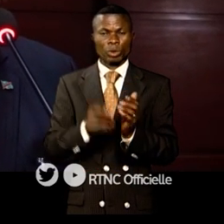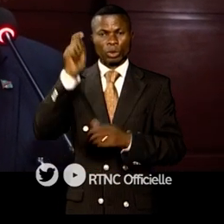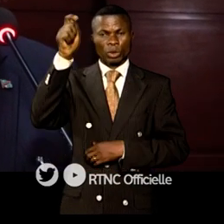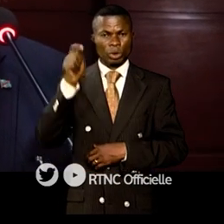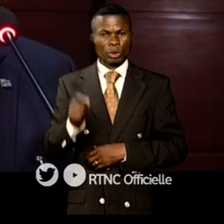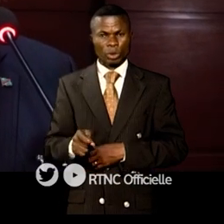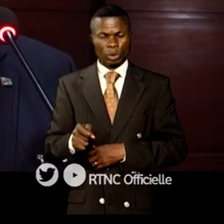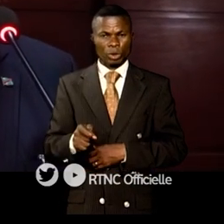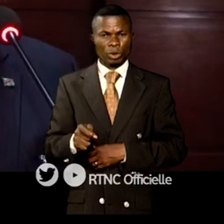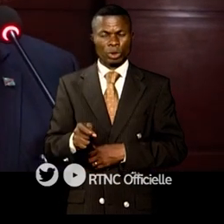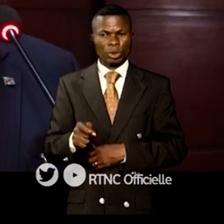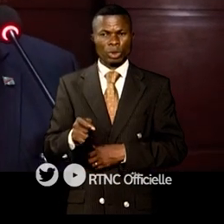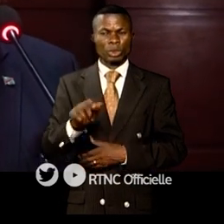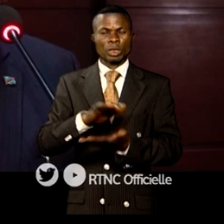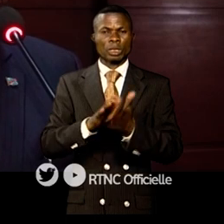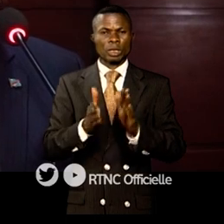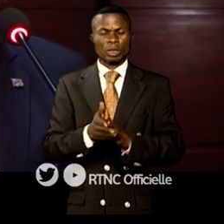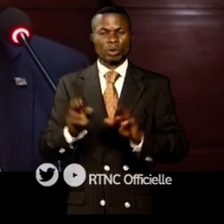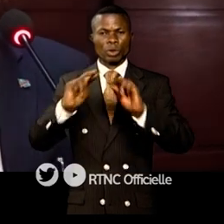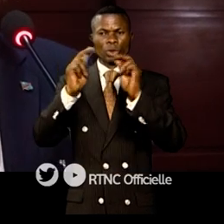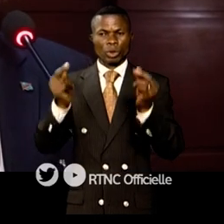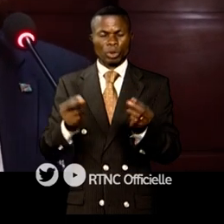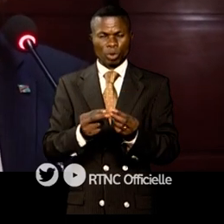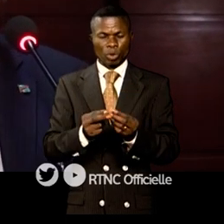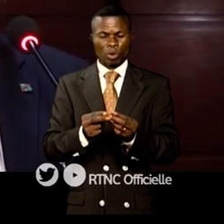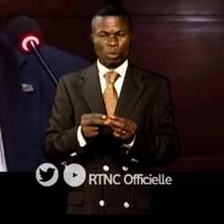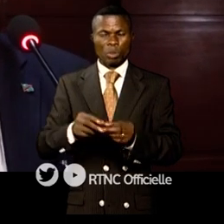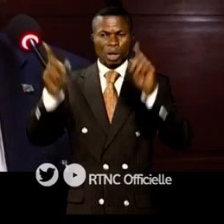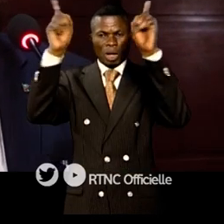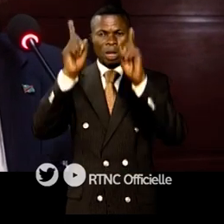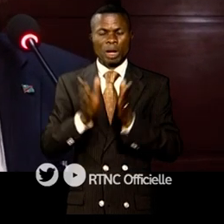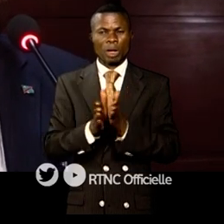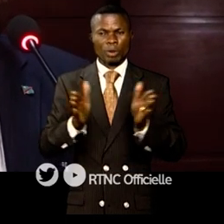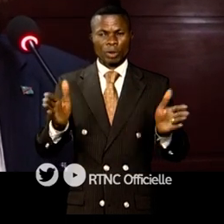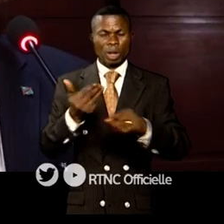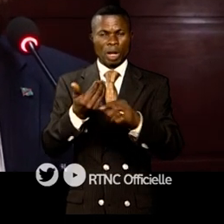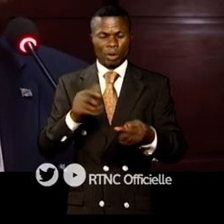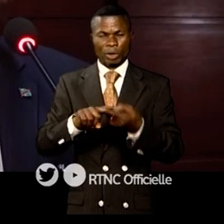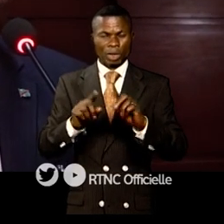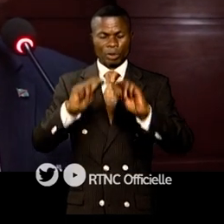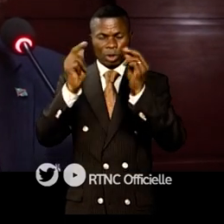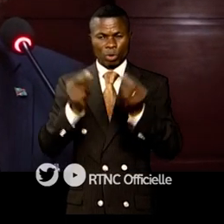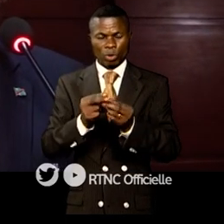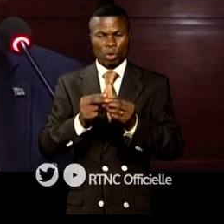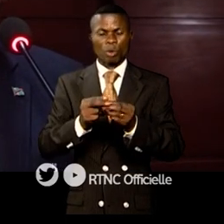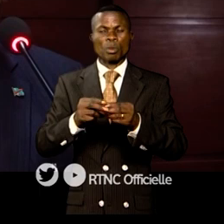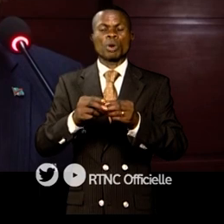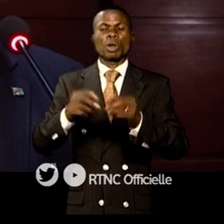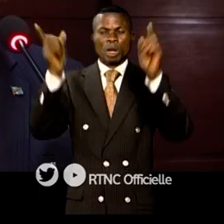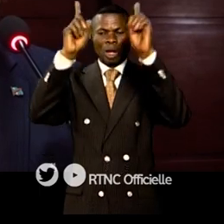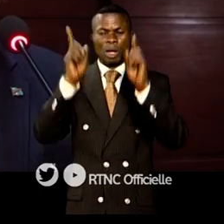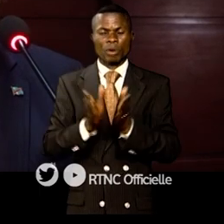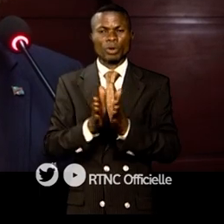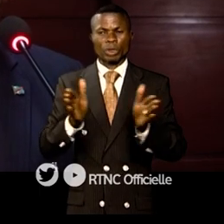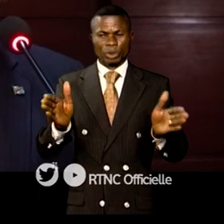soit aussi un collège panafricain. Mais avant d'être collège panafricain, il doit être d'abord un